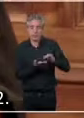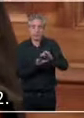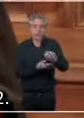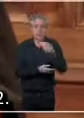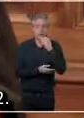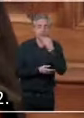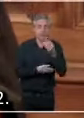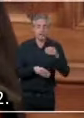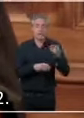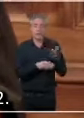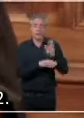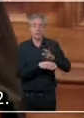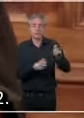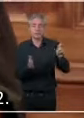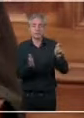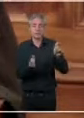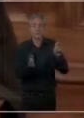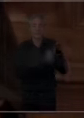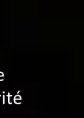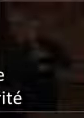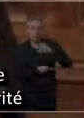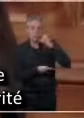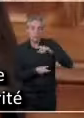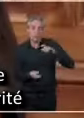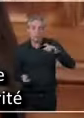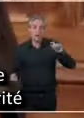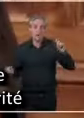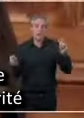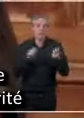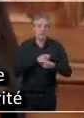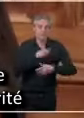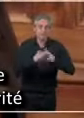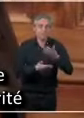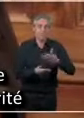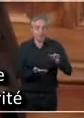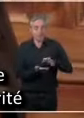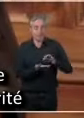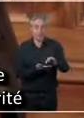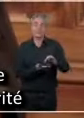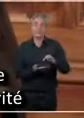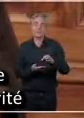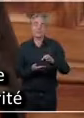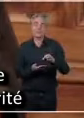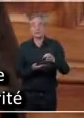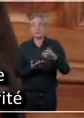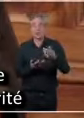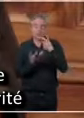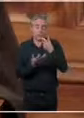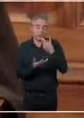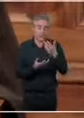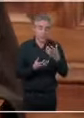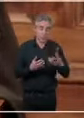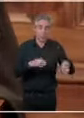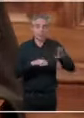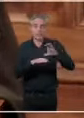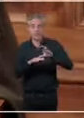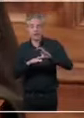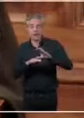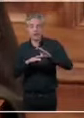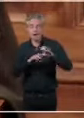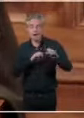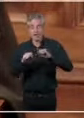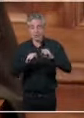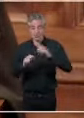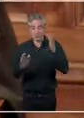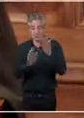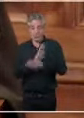conseil municipal du 3 mai 2022. La mise en œuvre de la feuille de route municipale passe par une complémentarité entre les actions menées directement